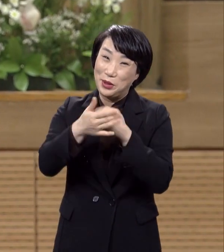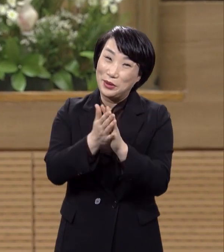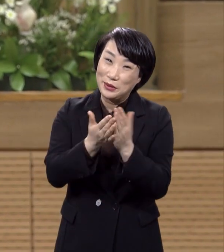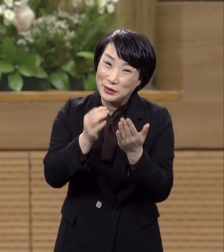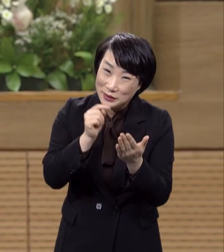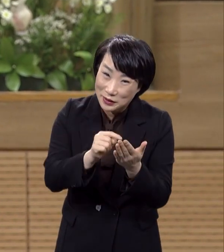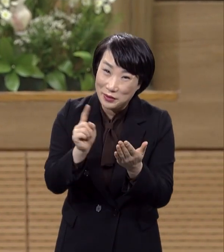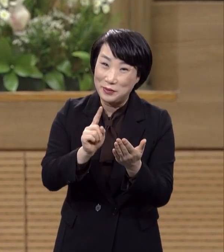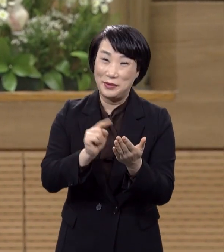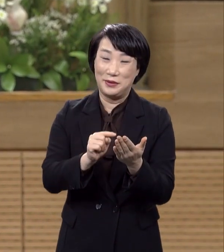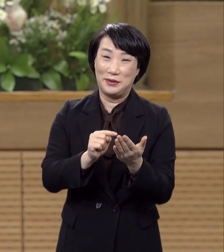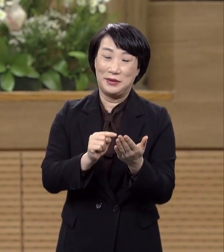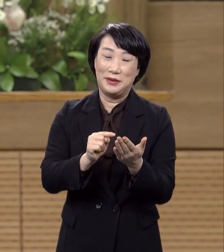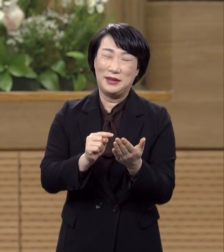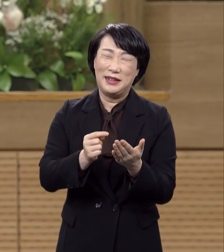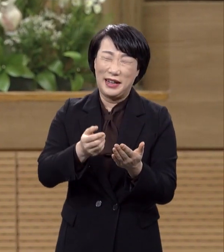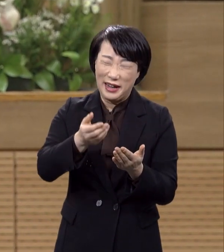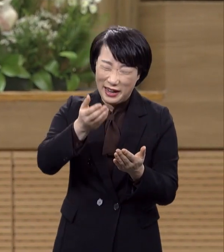성경은